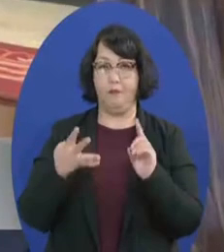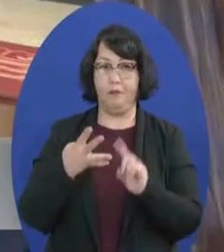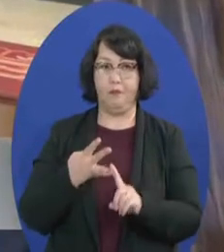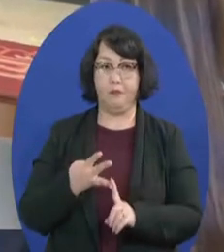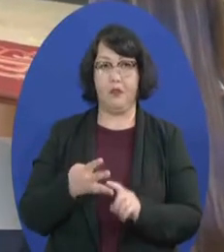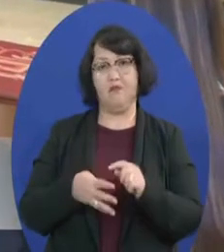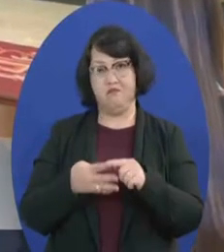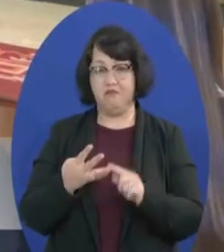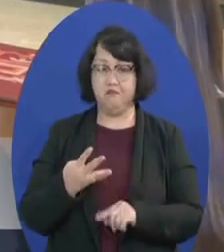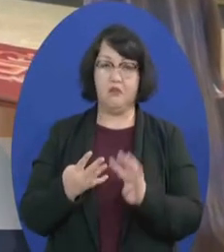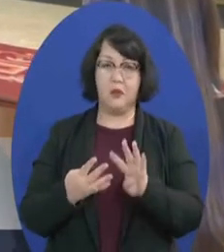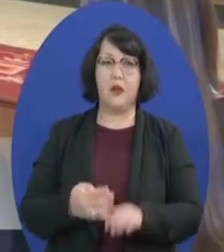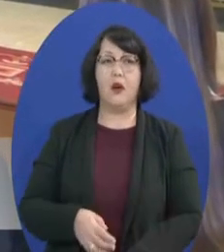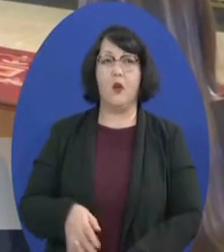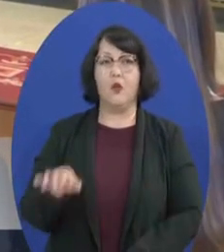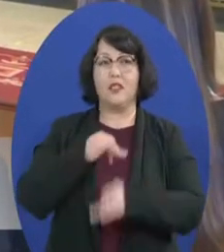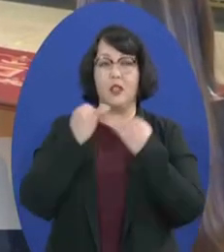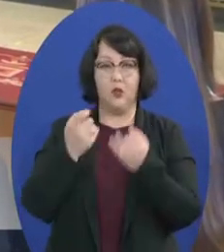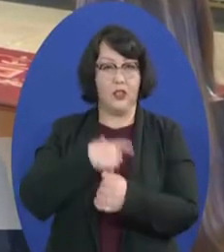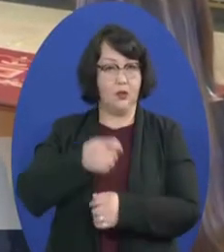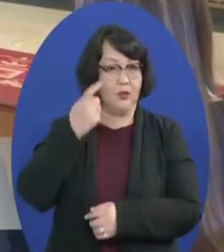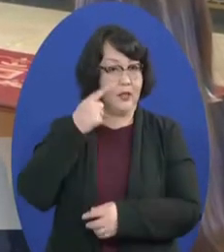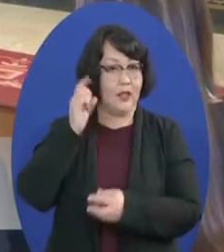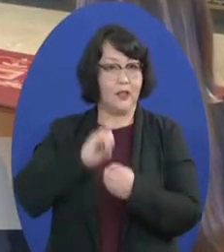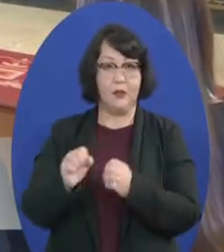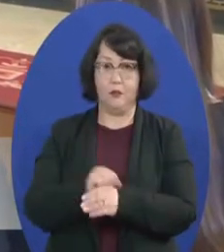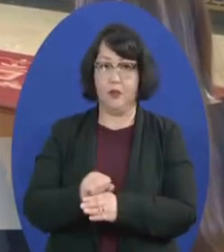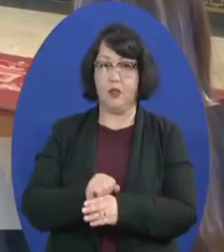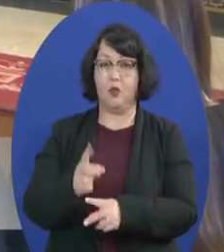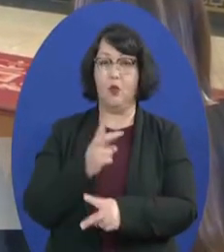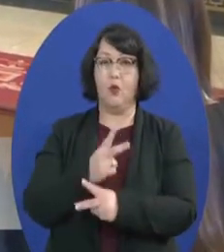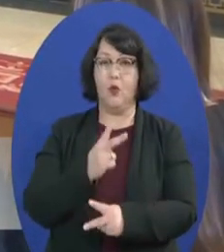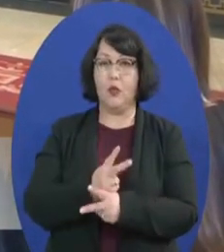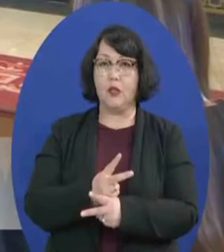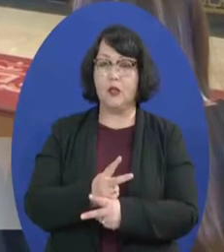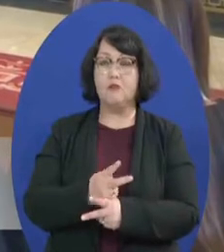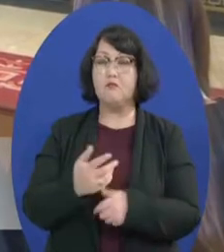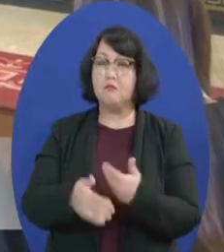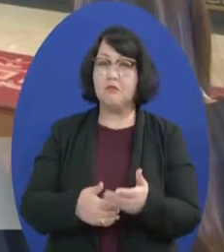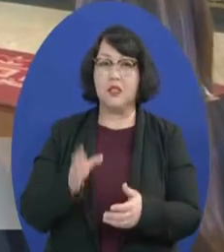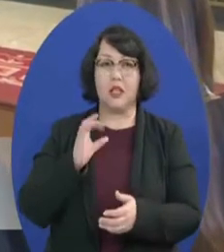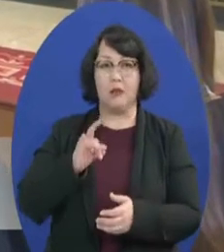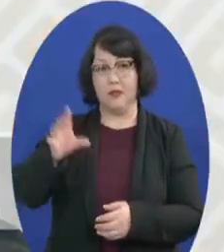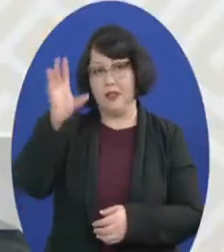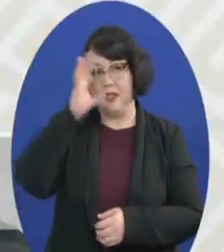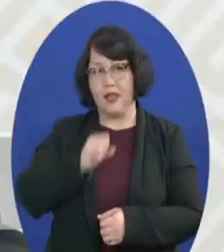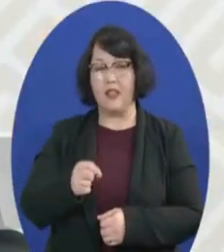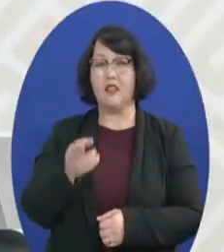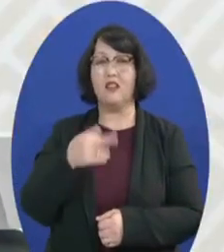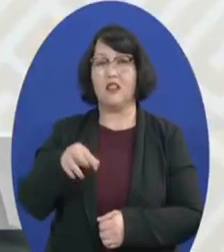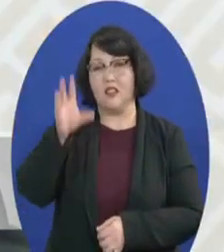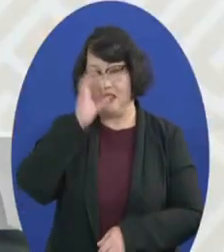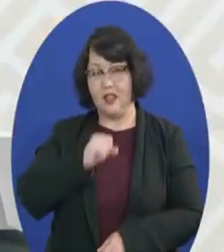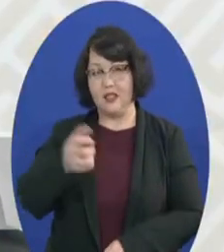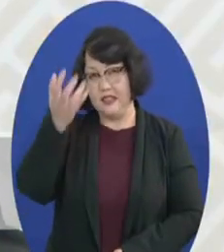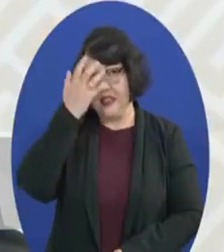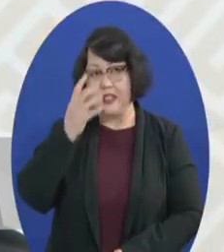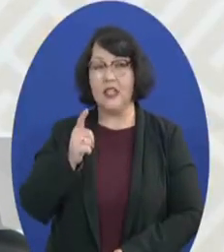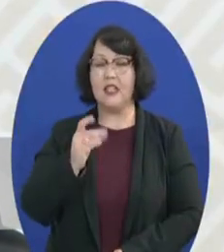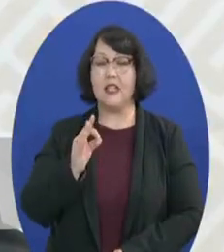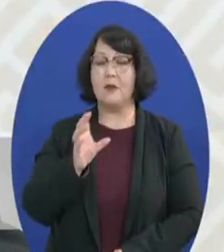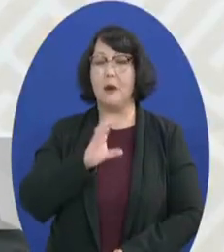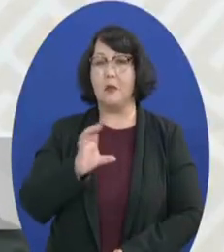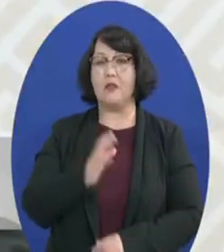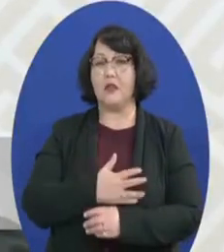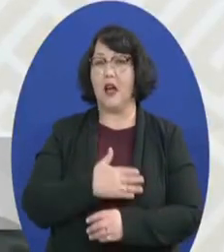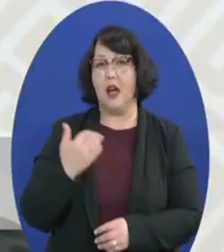үзэж байна. Одоо улсын хурлын гишүүдийн санаачлан боловсруулсан тухайн хуулийн үйлчлэлийг салбарын сайт, дэд сайт, засгийн газрын хэрэглэх